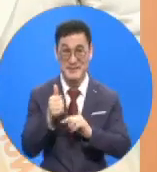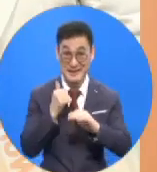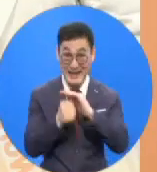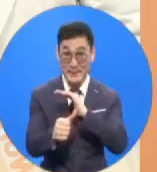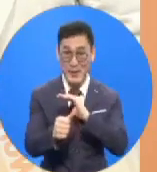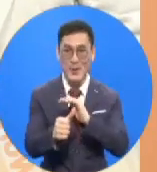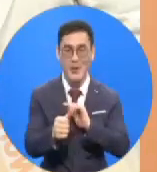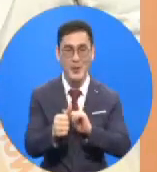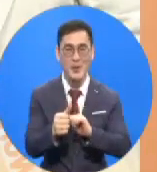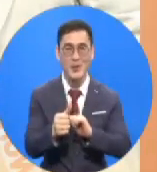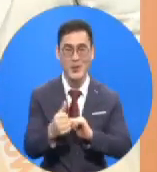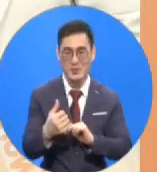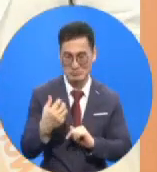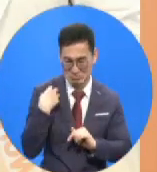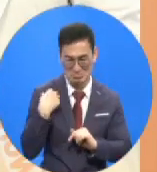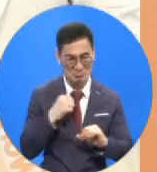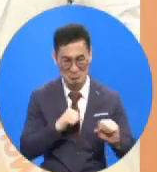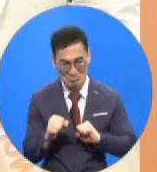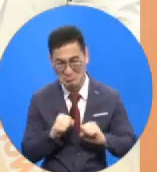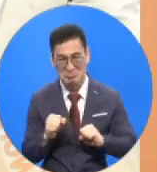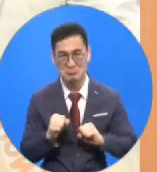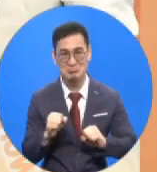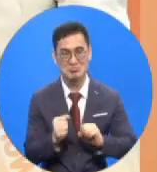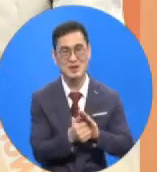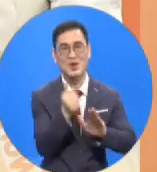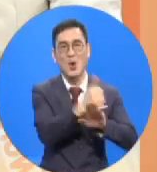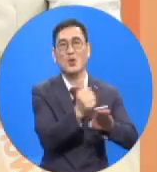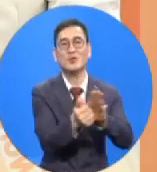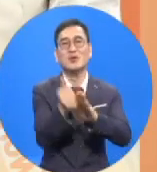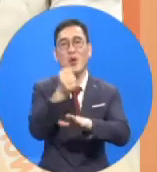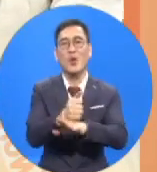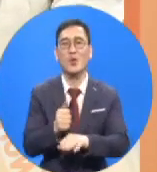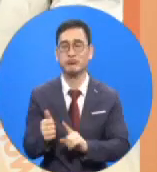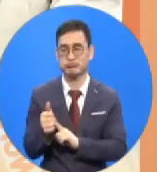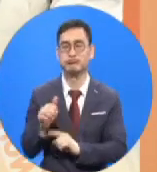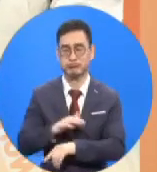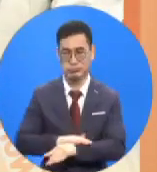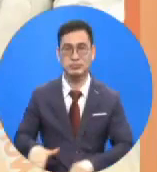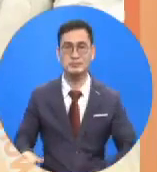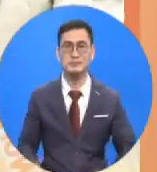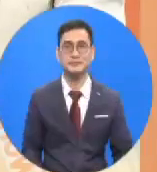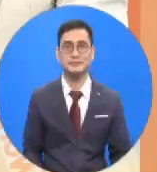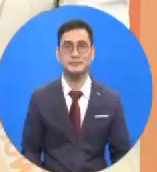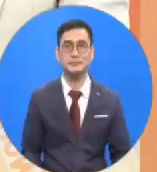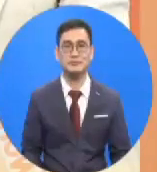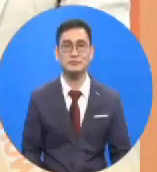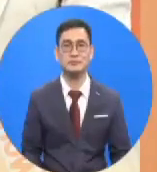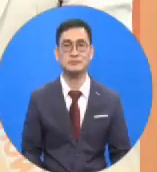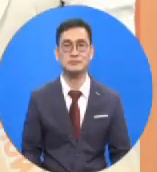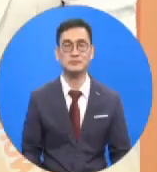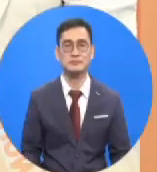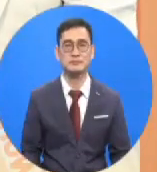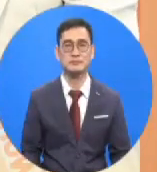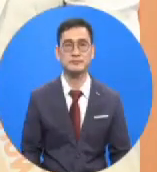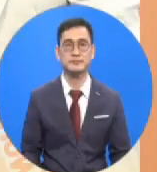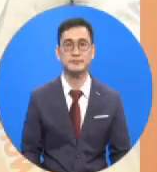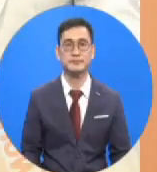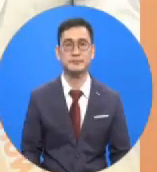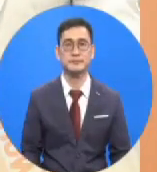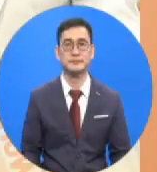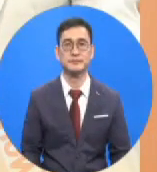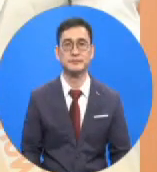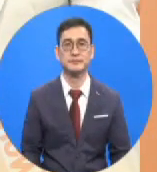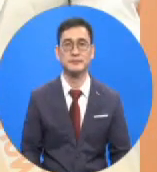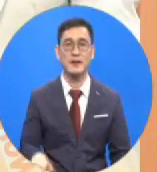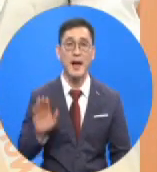정책 감각도 있고 이제 대단한 본인이 시 라고는 생각 합니다 그런데 4 하우 에 있어서는 본인이 역할을 할